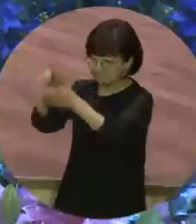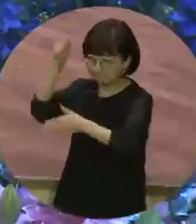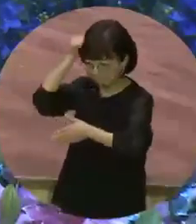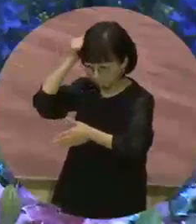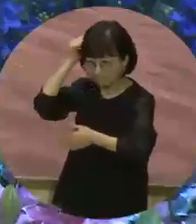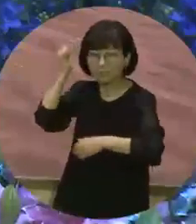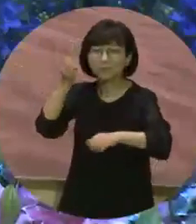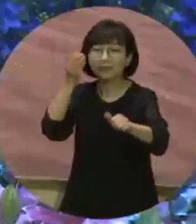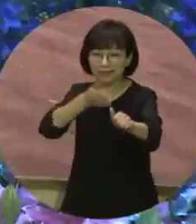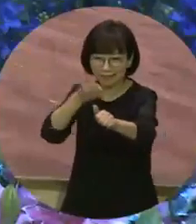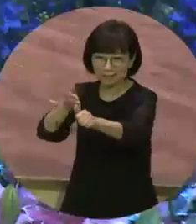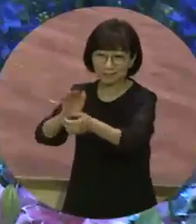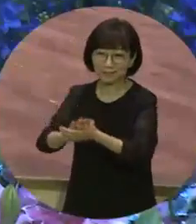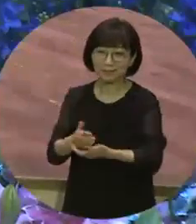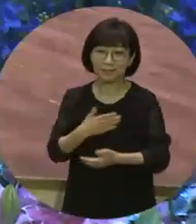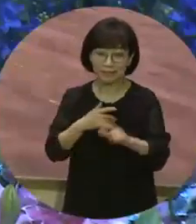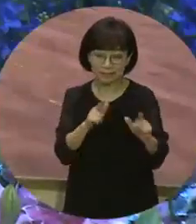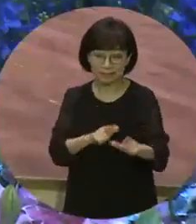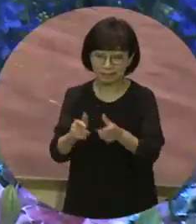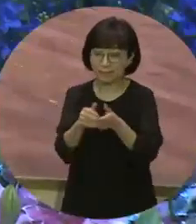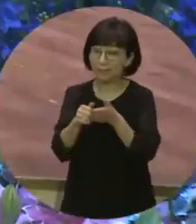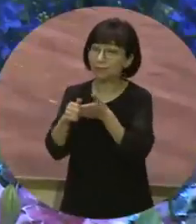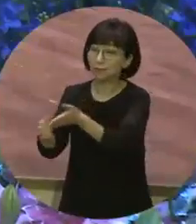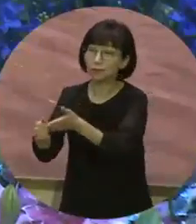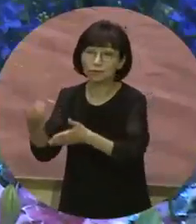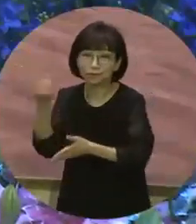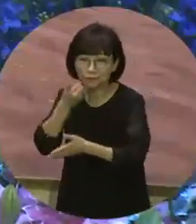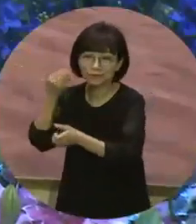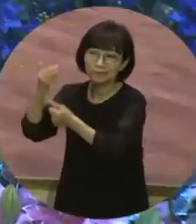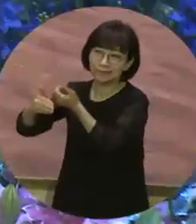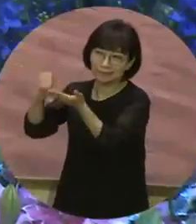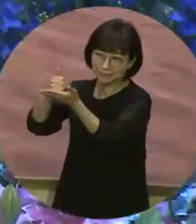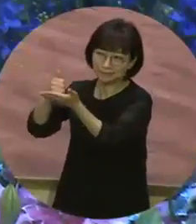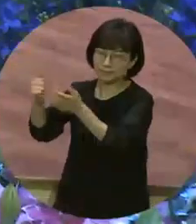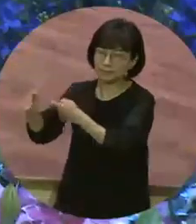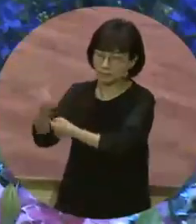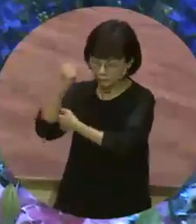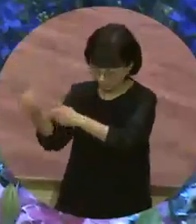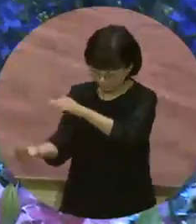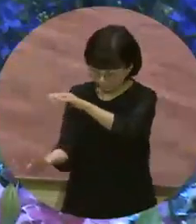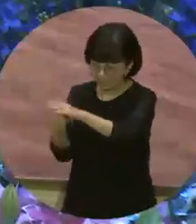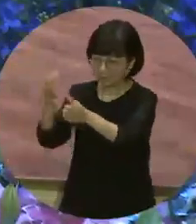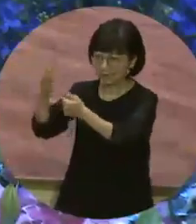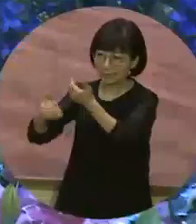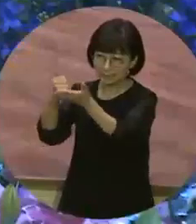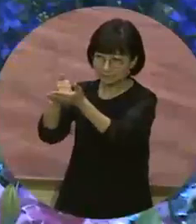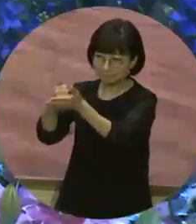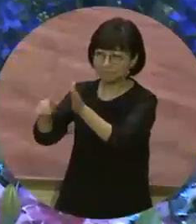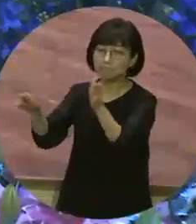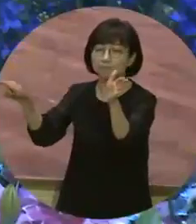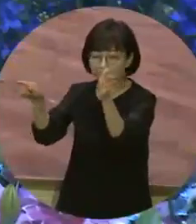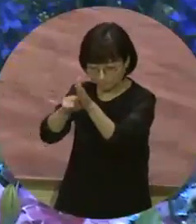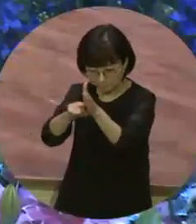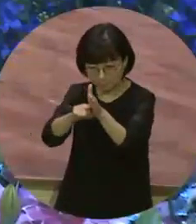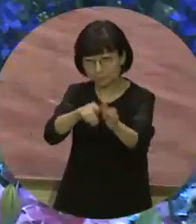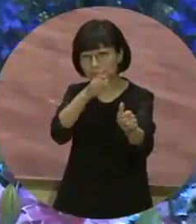모든 주체는 하나님이시다. 전능하신 하나님이시다. 이걸 다 붙잡아야 돼요.